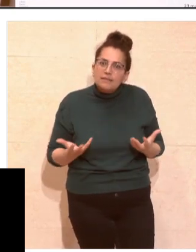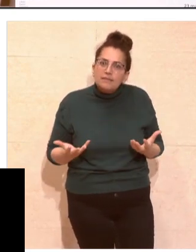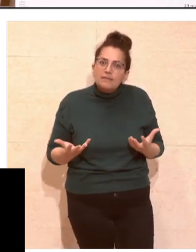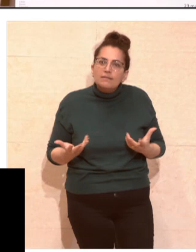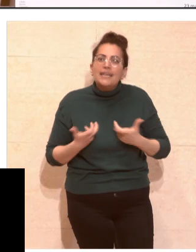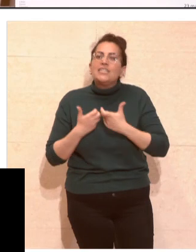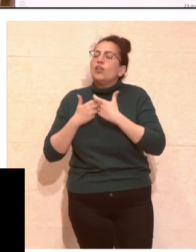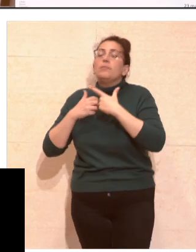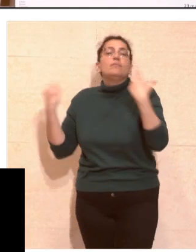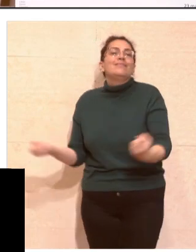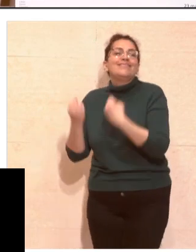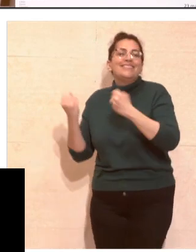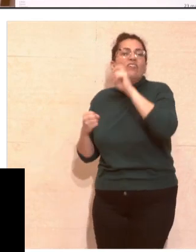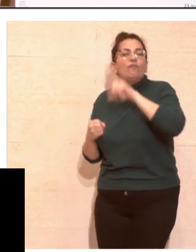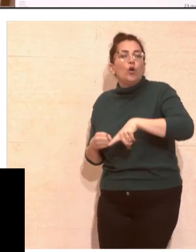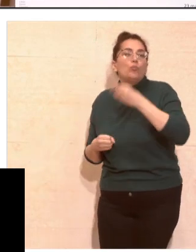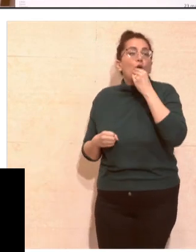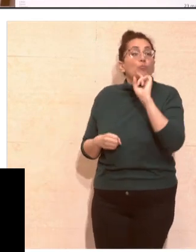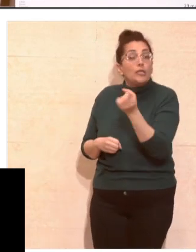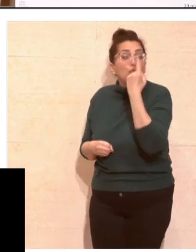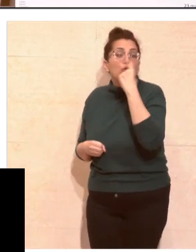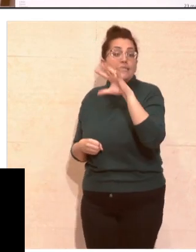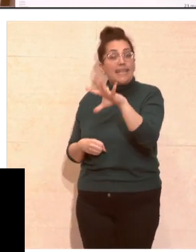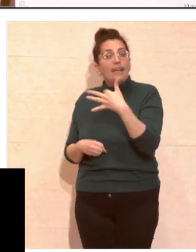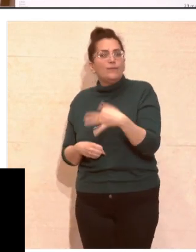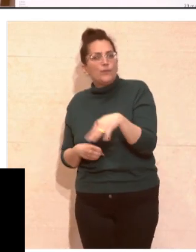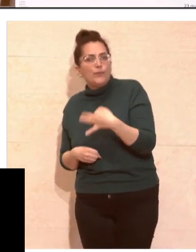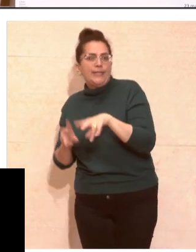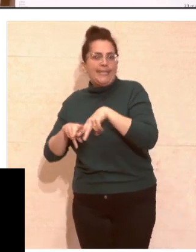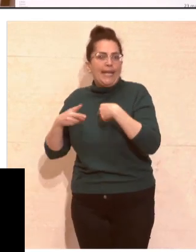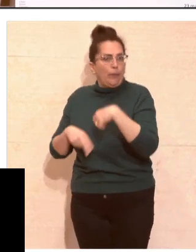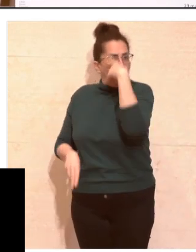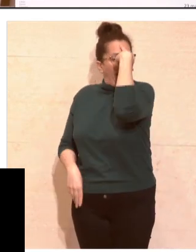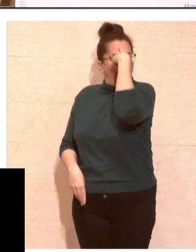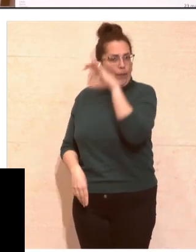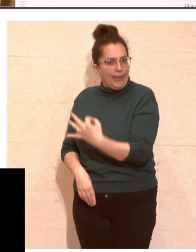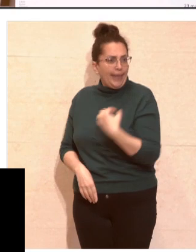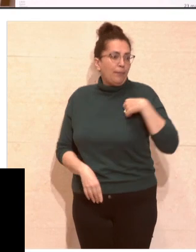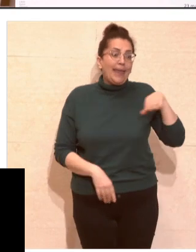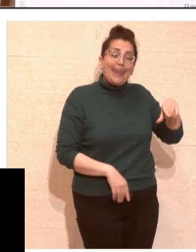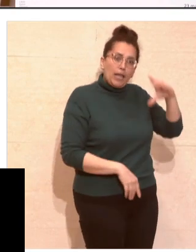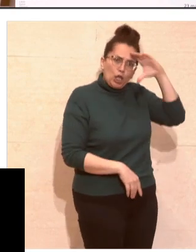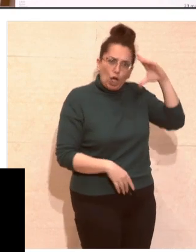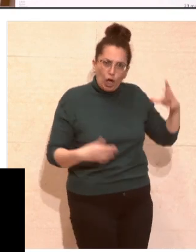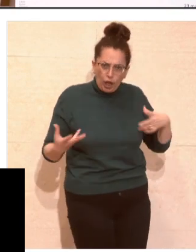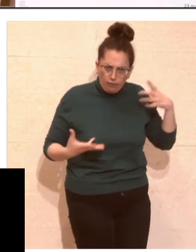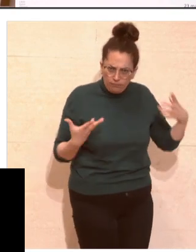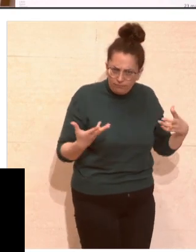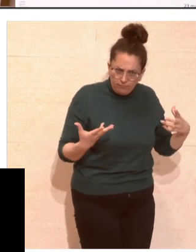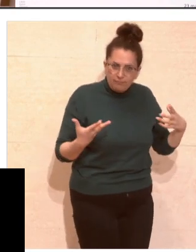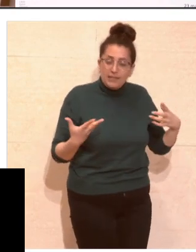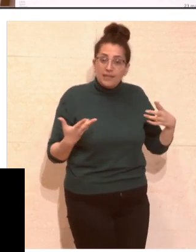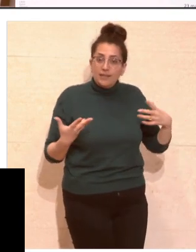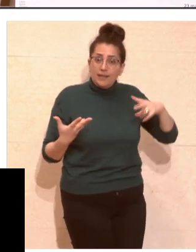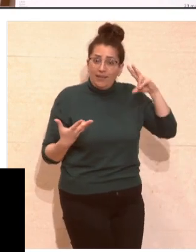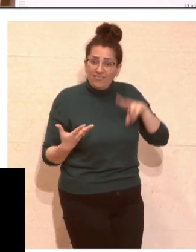c'est facile, et légumes, c'est de s'en souvenir. Mais au niveau du sommeil, c'est qu'il y a une transformation à